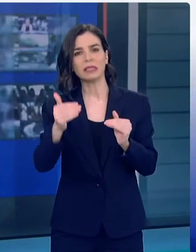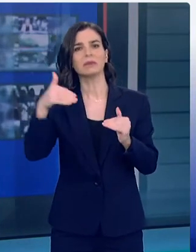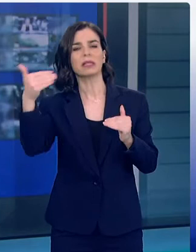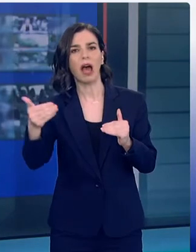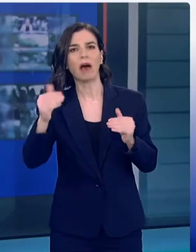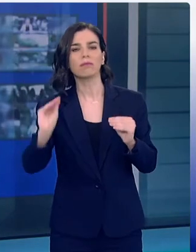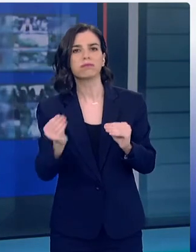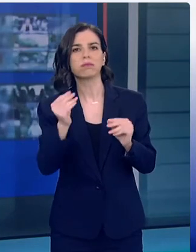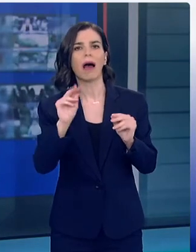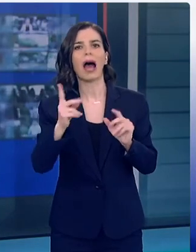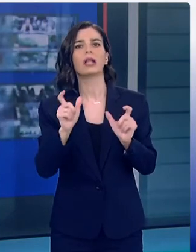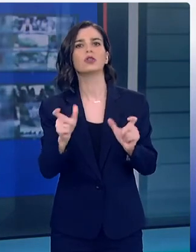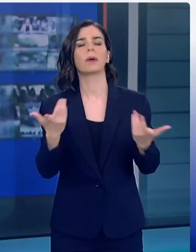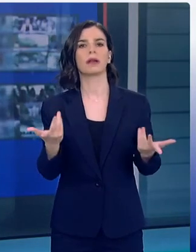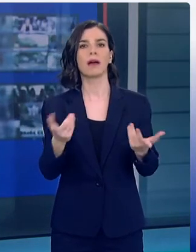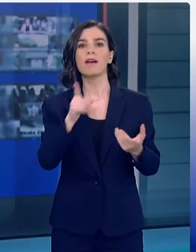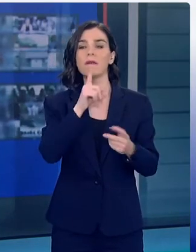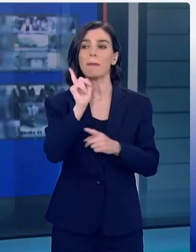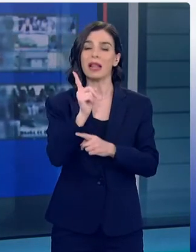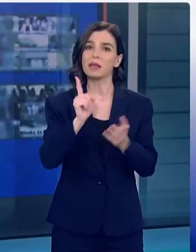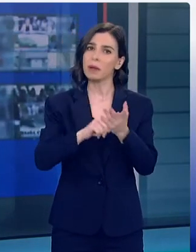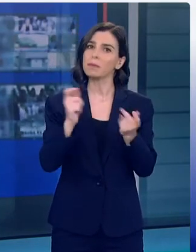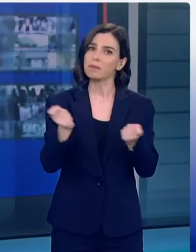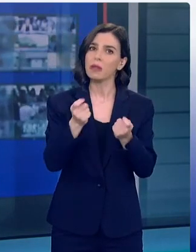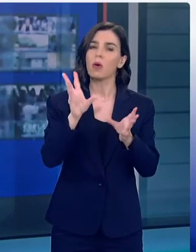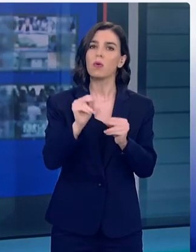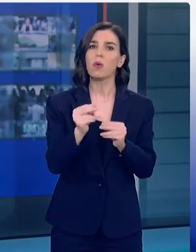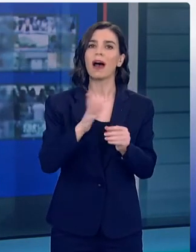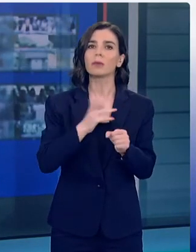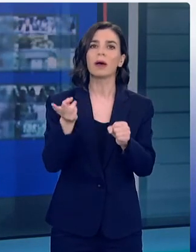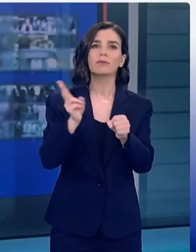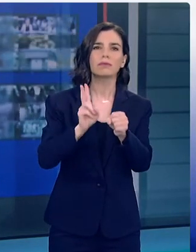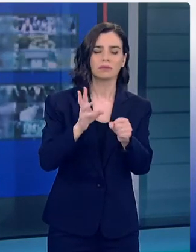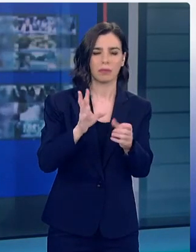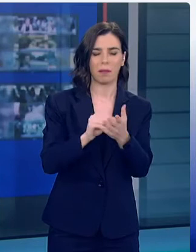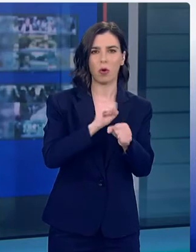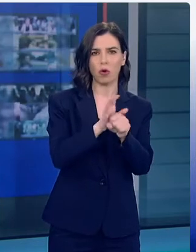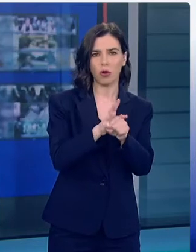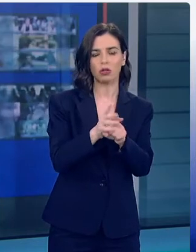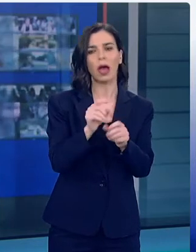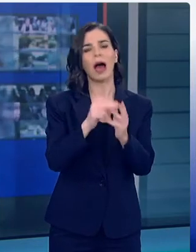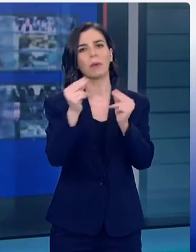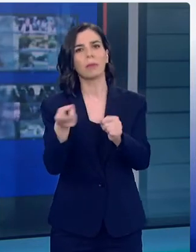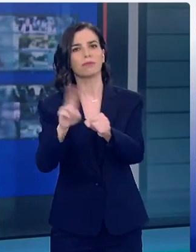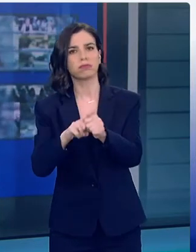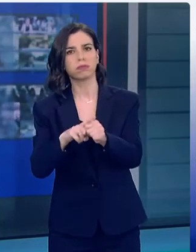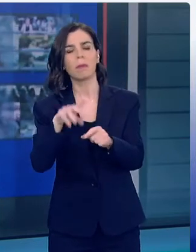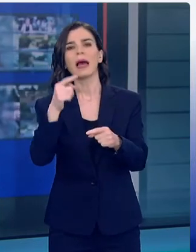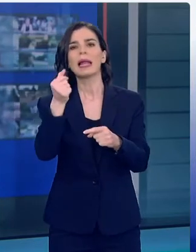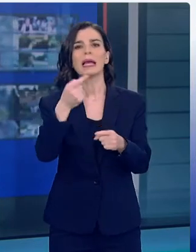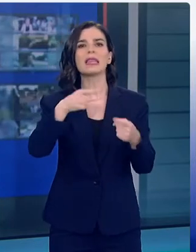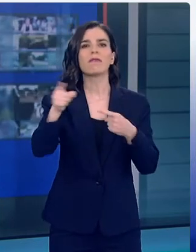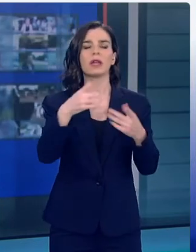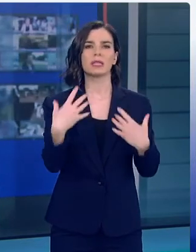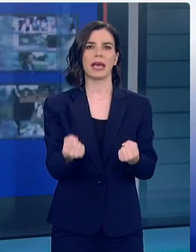παρατηρήσεις έχουμε να κάνουμε και πρέπει να είμαστε βέβαια προσεκτικοί όταν μιλούμε και για την θνητότητα του ιού με βάση αυτές τις μελέτες. Μικρές διαφορές σε κάποιους από